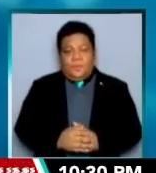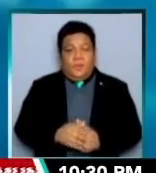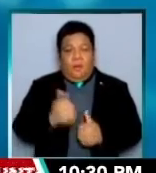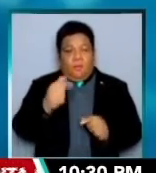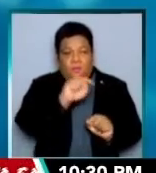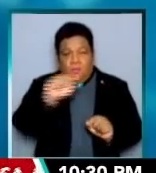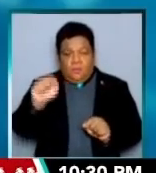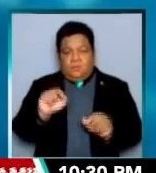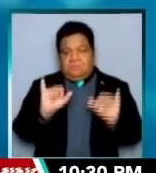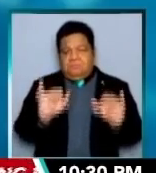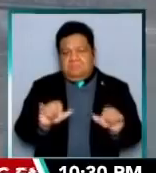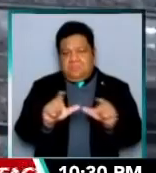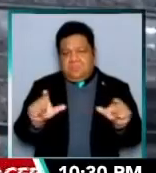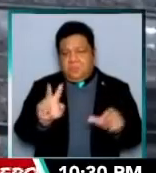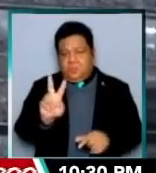bansa.